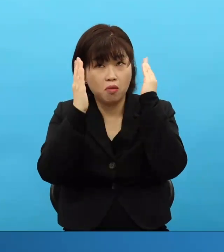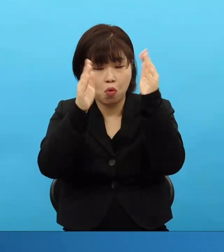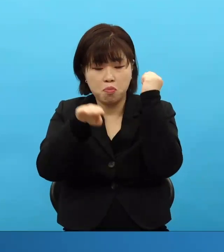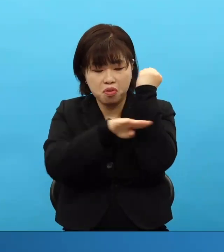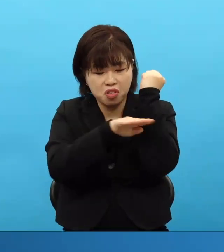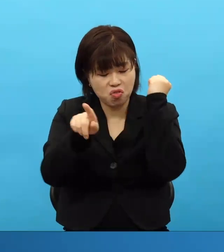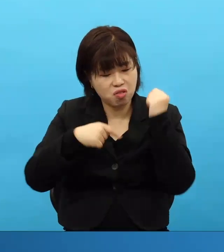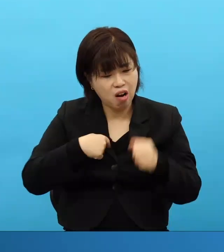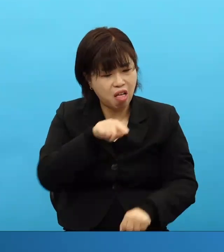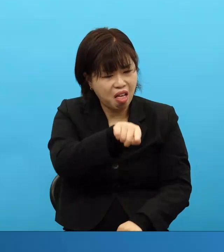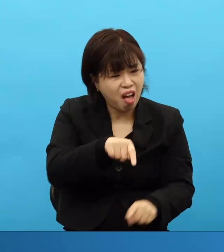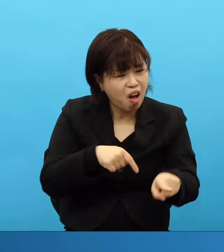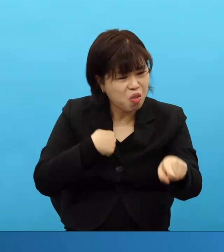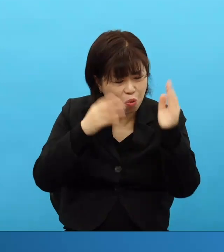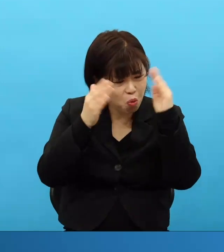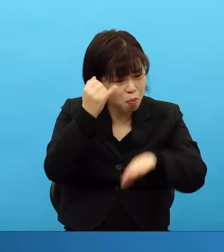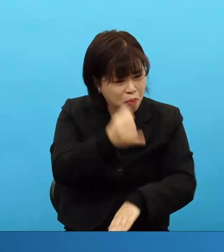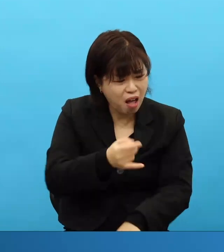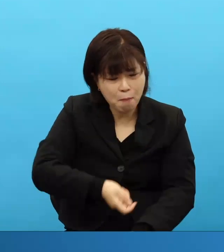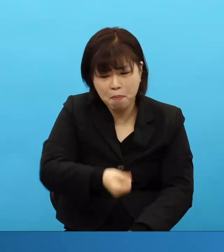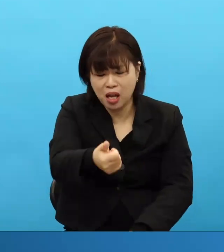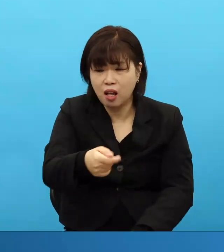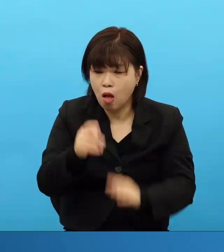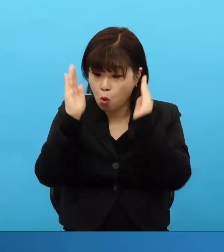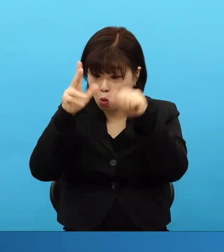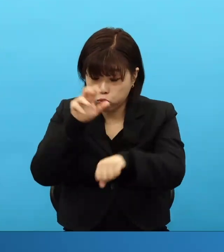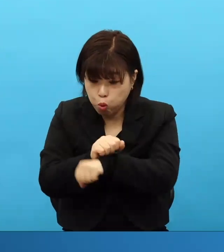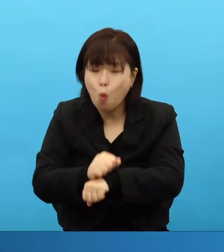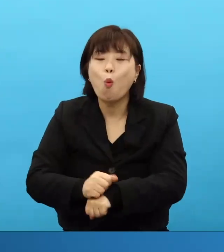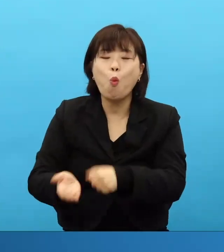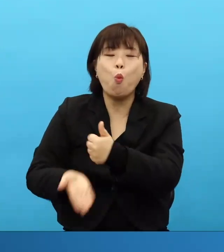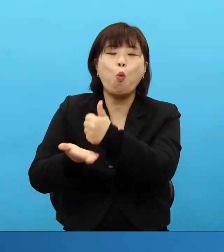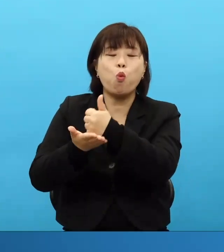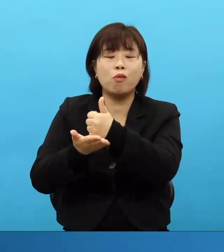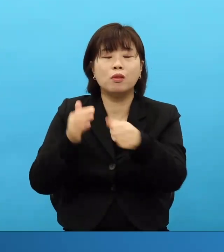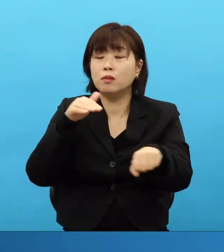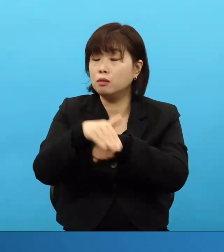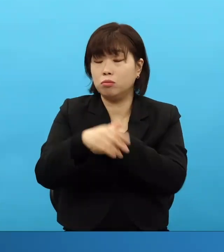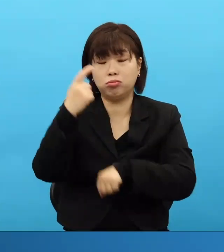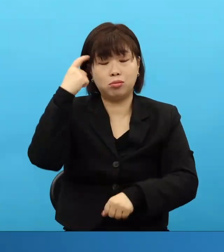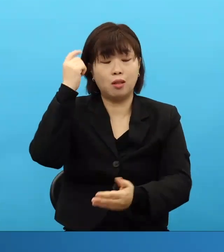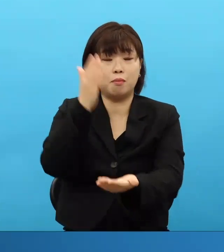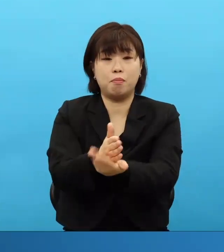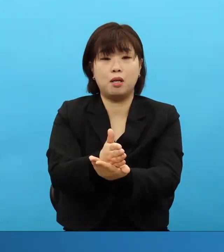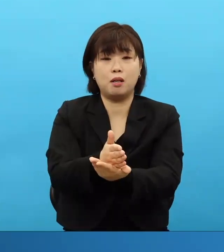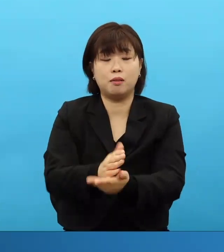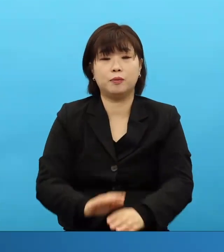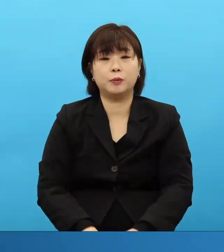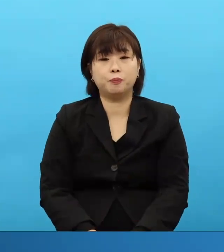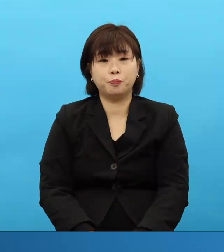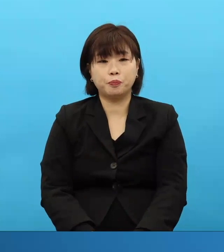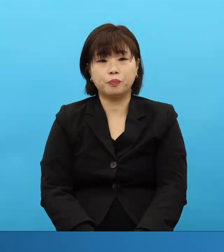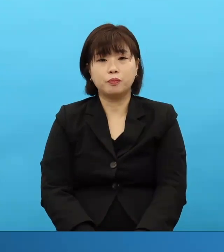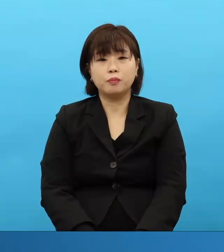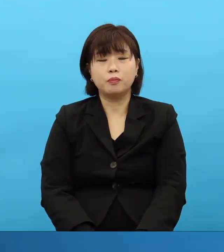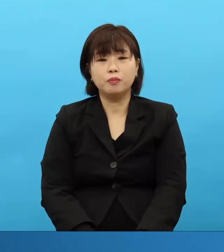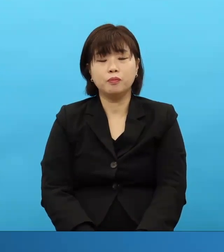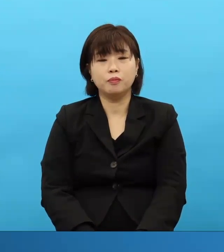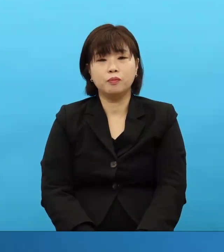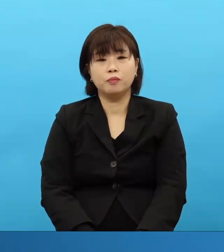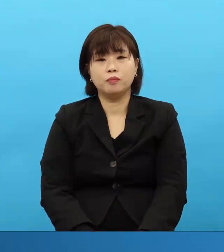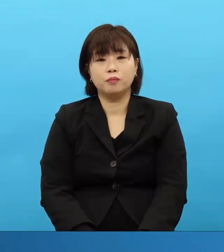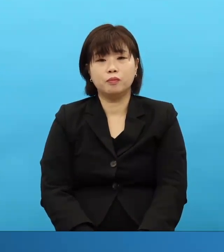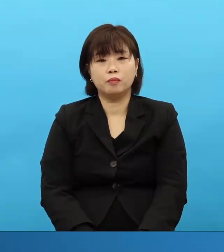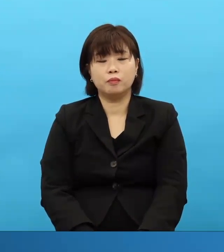이거예요. The only one thing you must do is what's written on this board. 다른 거는 여러 가지지만 이거는 딱 하나입니다. There might be various other ways of doing this, but there's only one